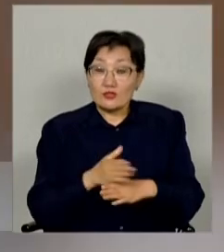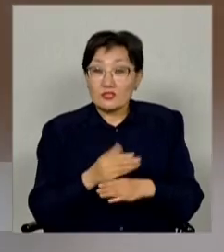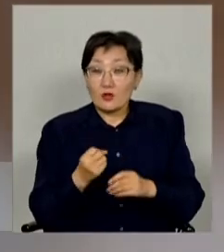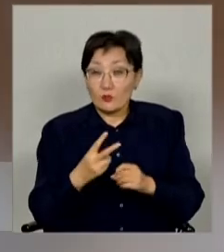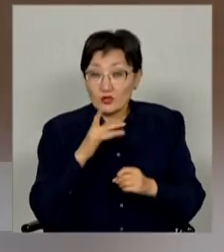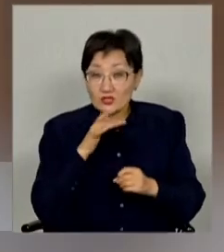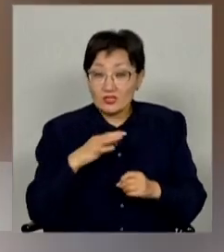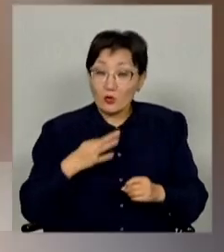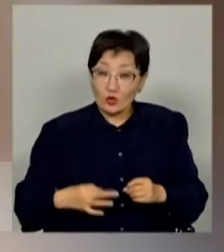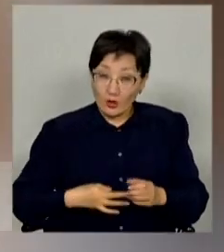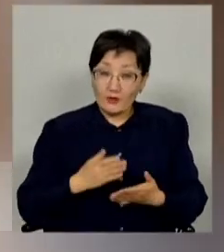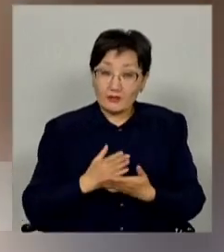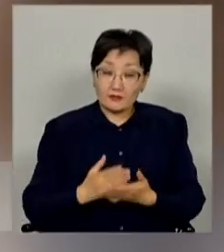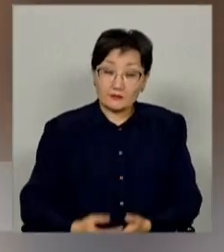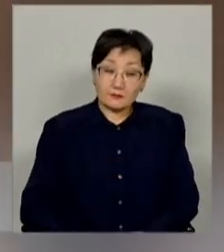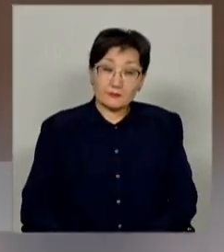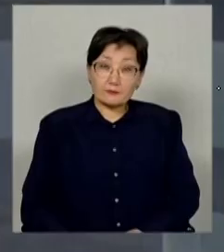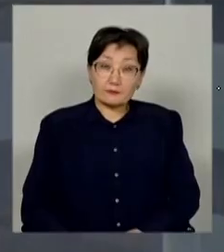12 жасар ұлы бар екен.